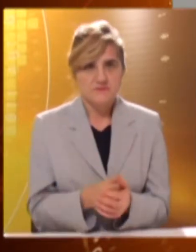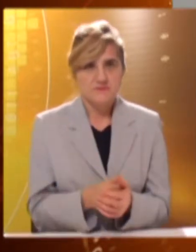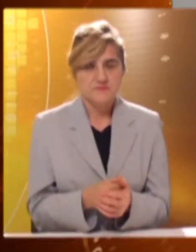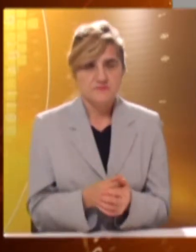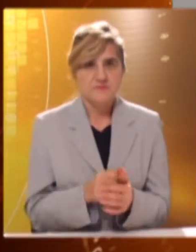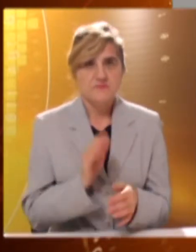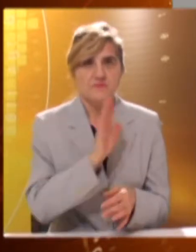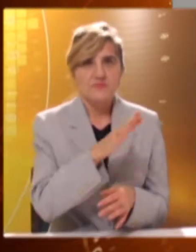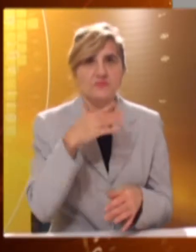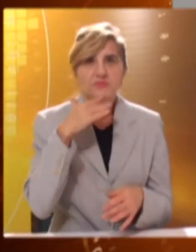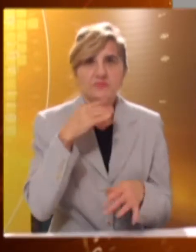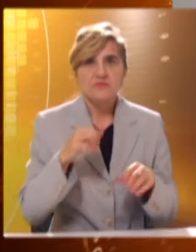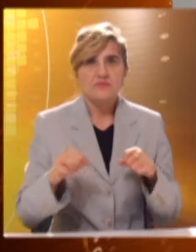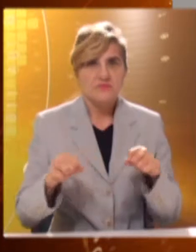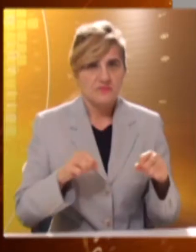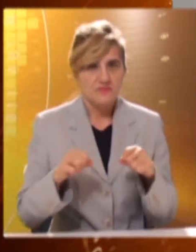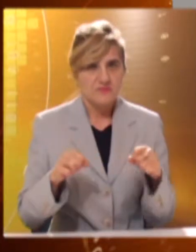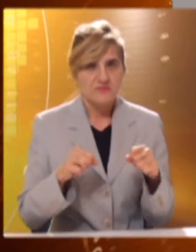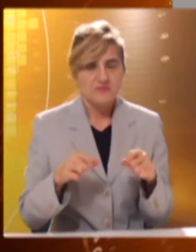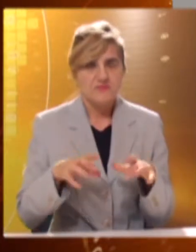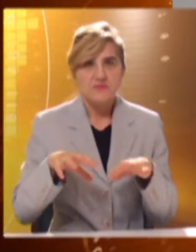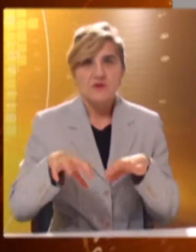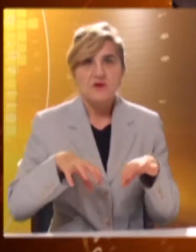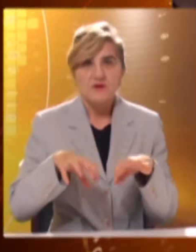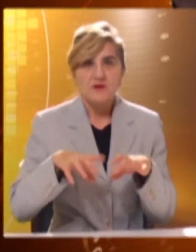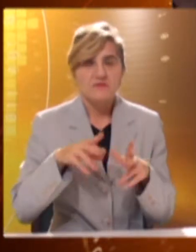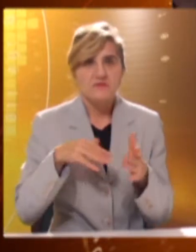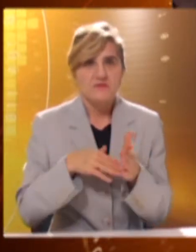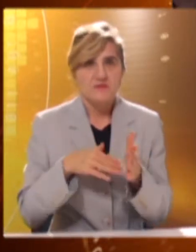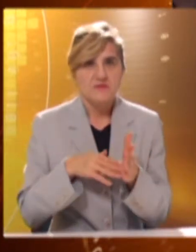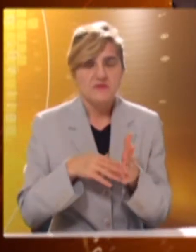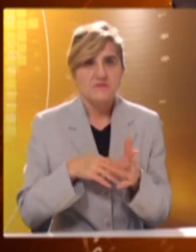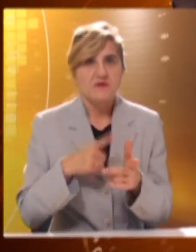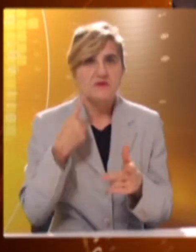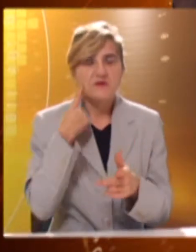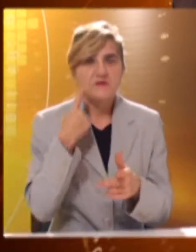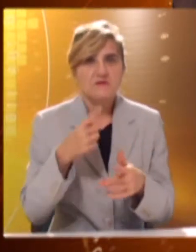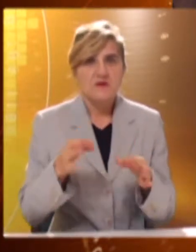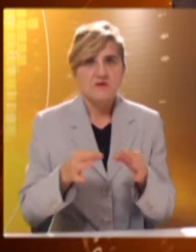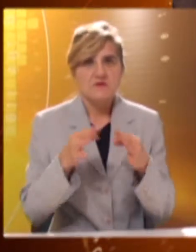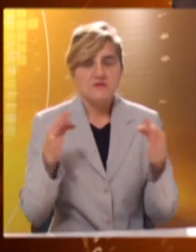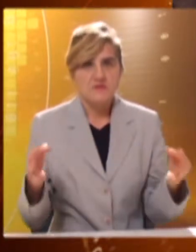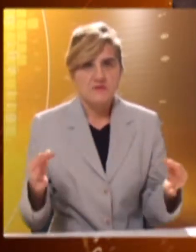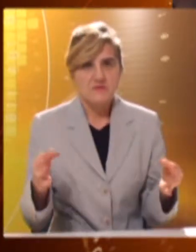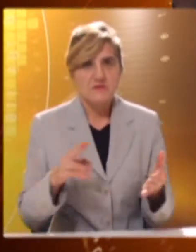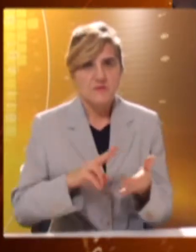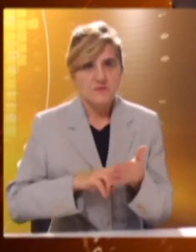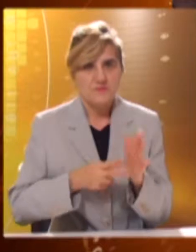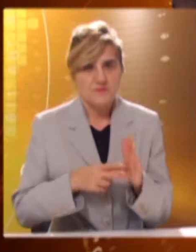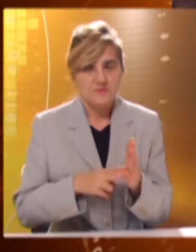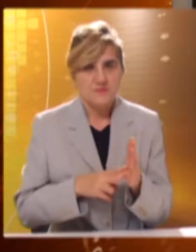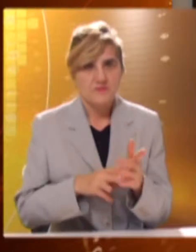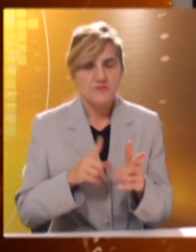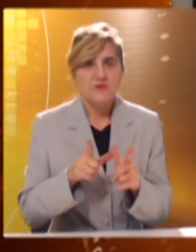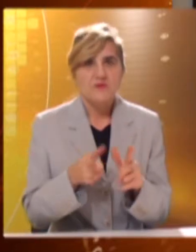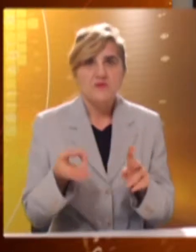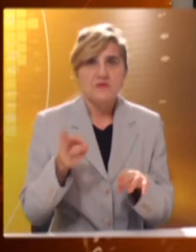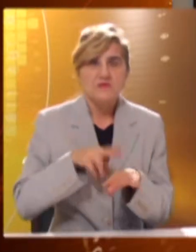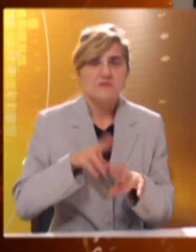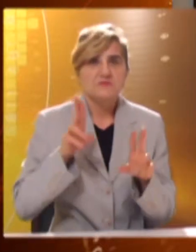Prema rečima direktora agencije, mogućnost za mirno rešavanje radnih sporova uglavnom koristi javni sektor, a najčešći radni sporovi vezani su